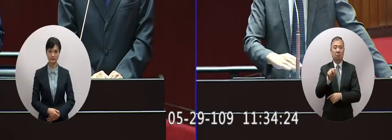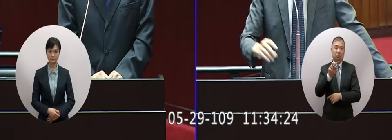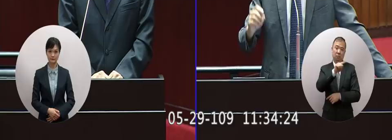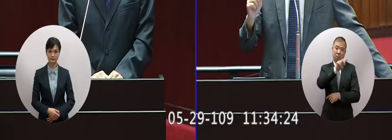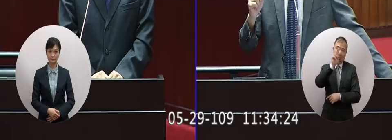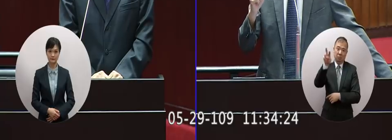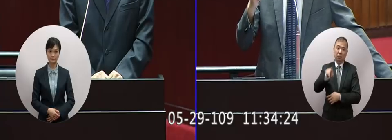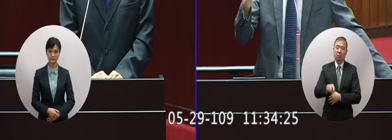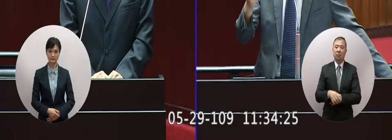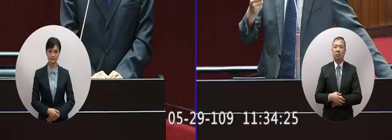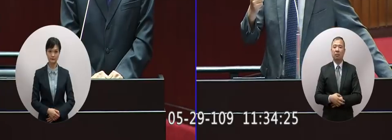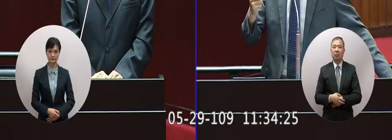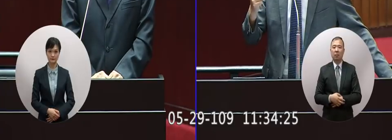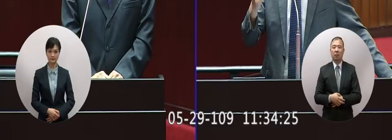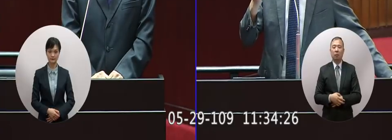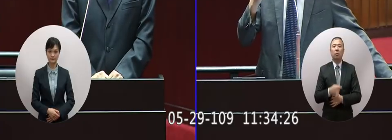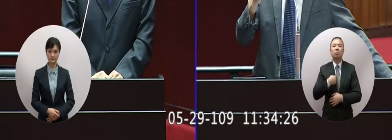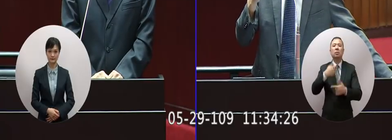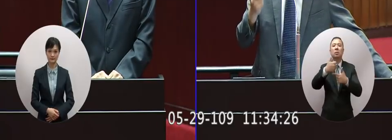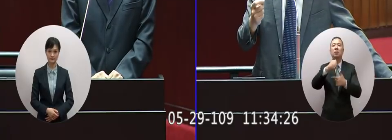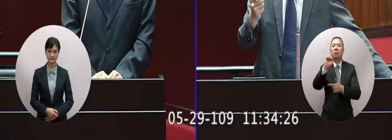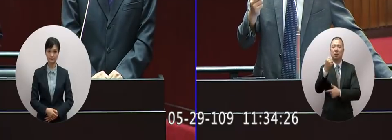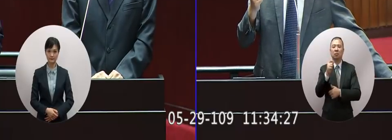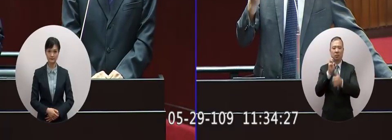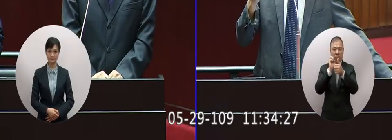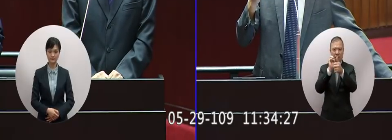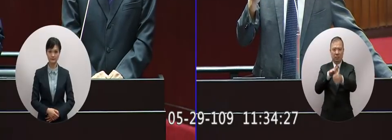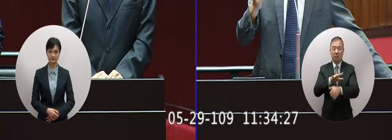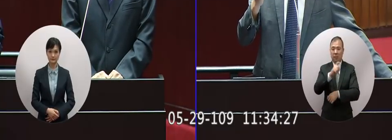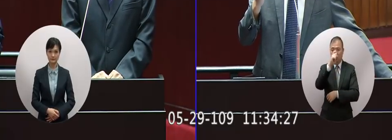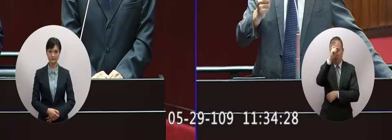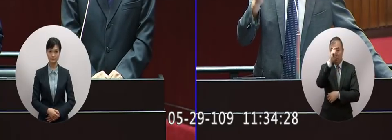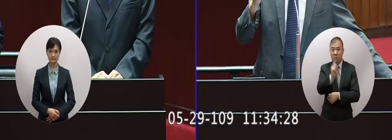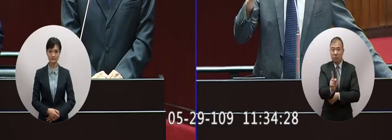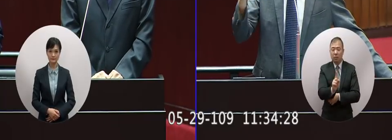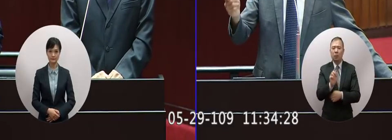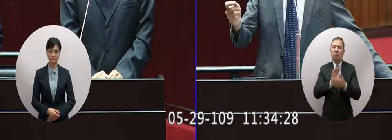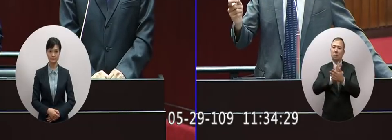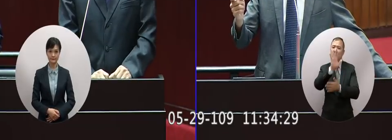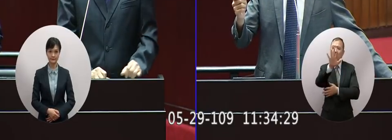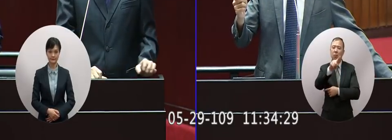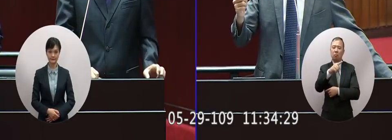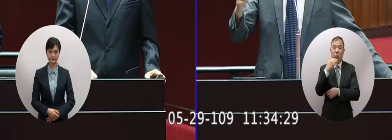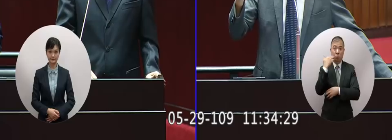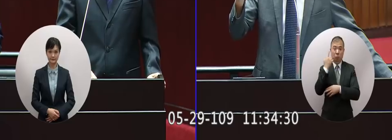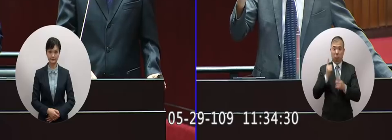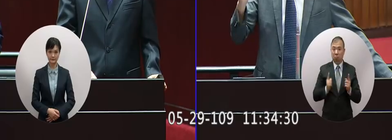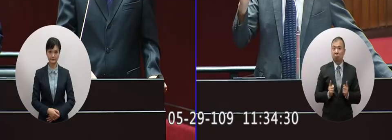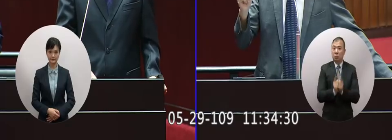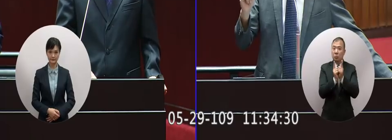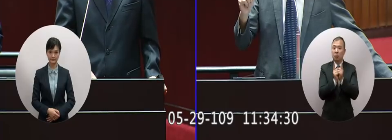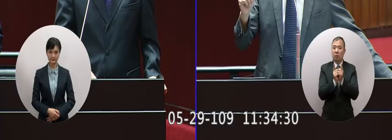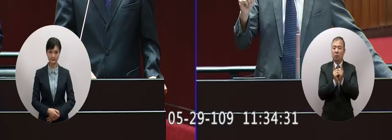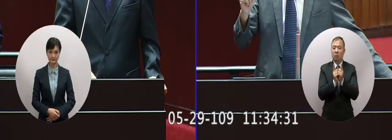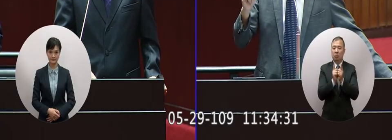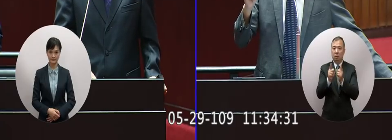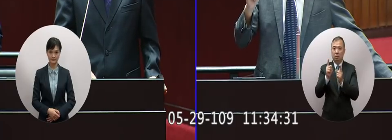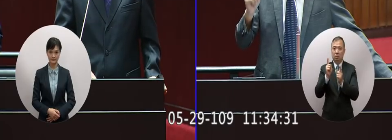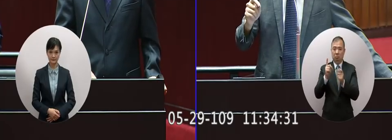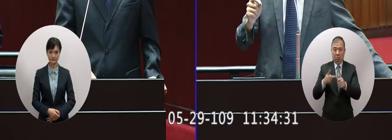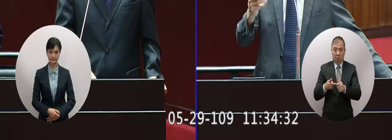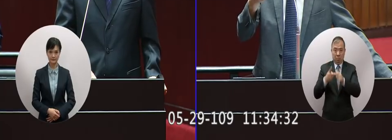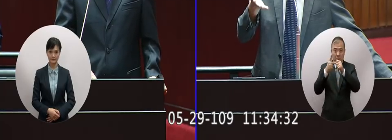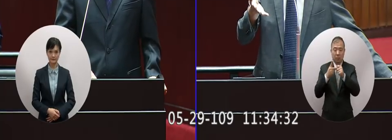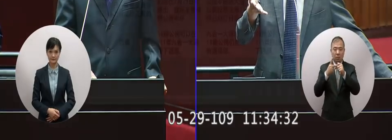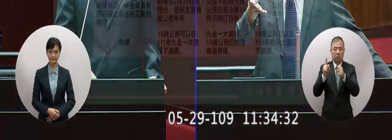这样讲，就是说我们也是一个建议啊，就是说希望因为未来可能会要发生这件事，在这个复决这个程序上，现在